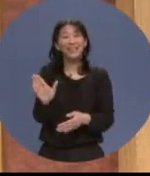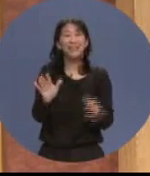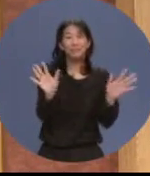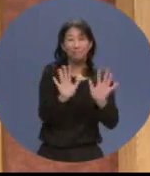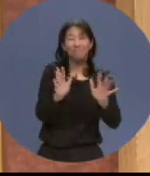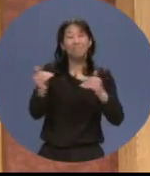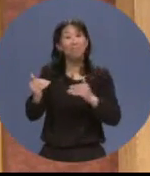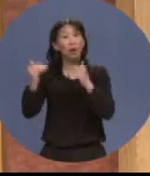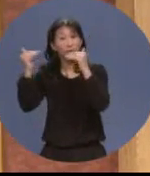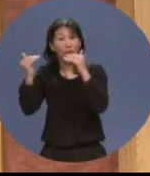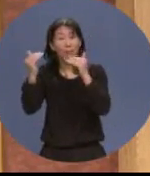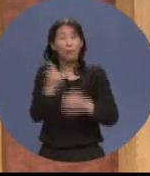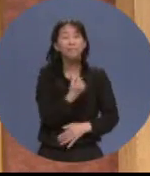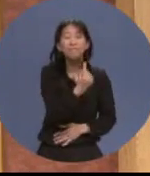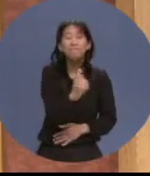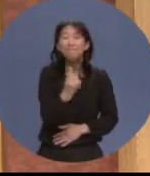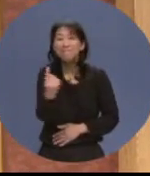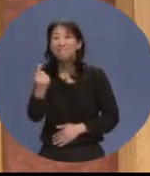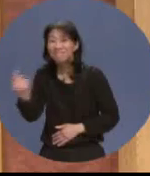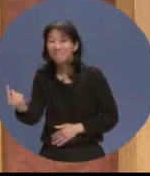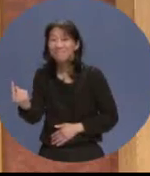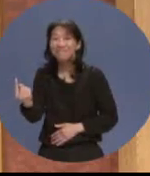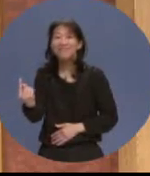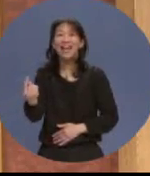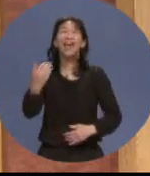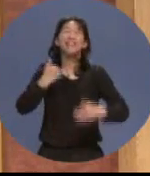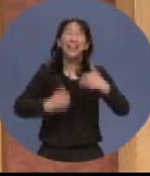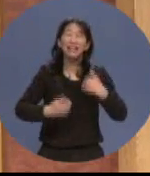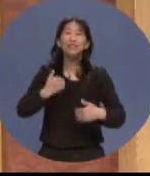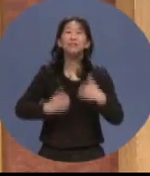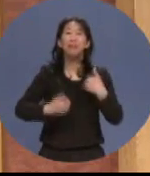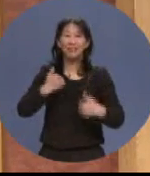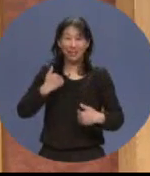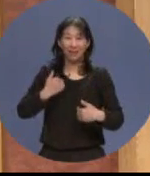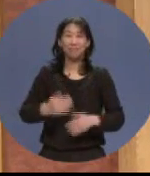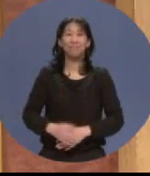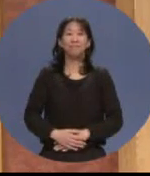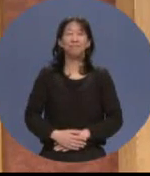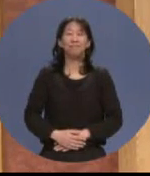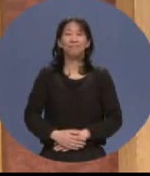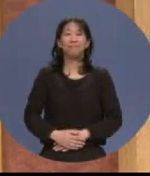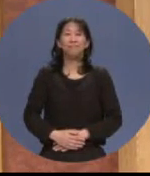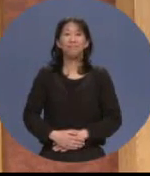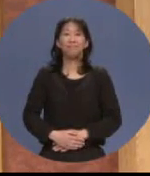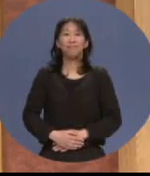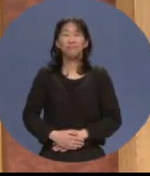も子どもも会場をくまなく回って楽しんでいる様子でした。